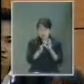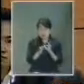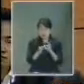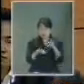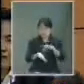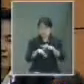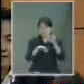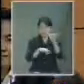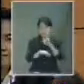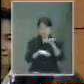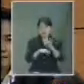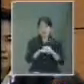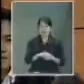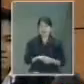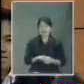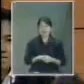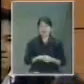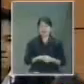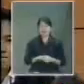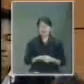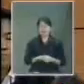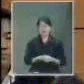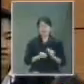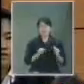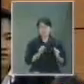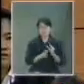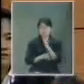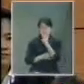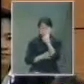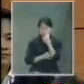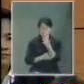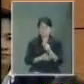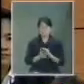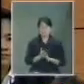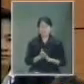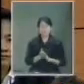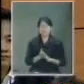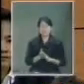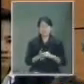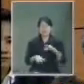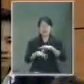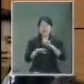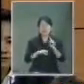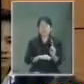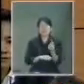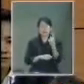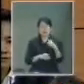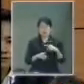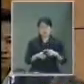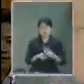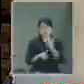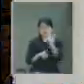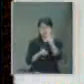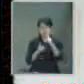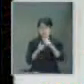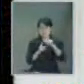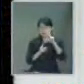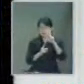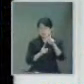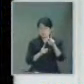ในหนังสือหน้าต่อไปครับเพิ่งมาตั้งกันวันที่4มีนาครับเร่งไหมท่